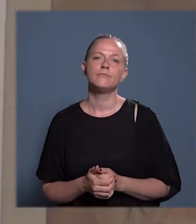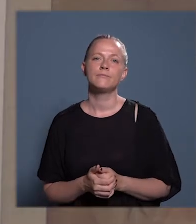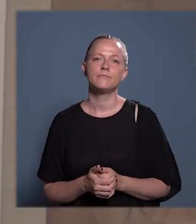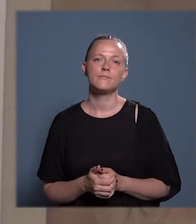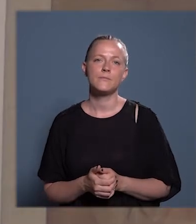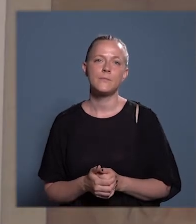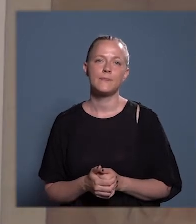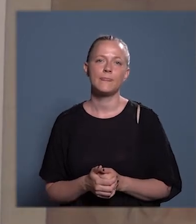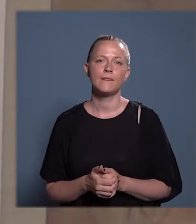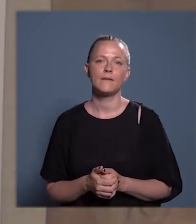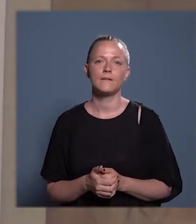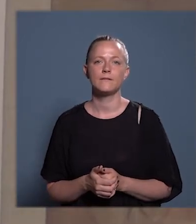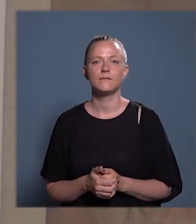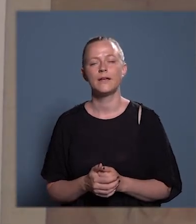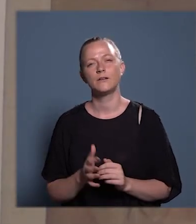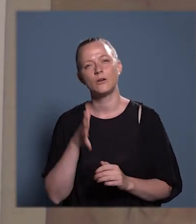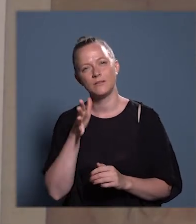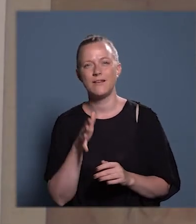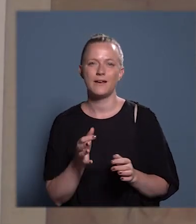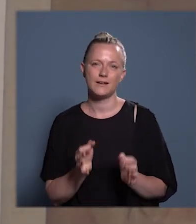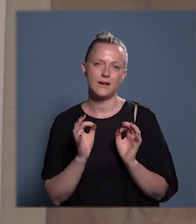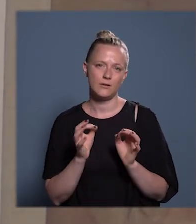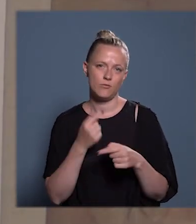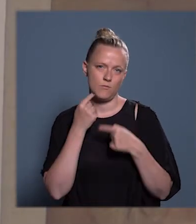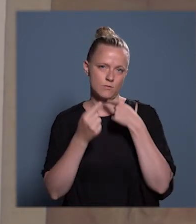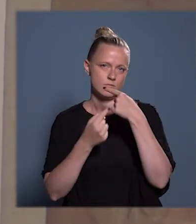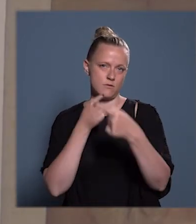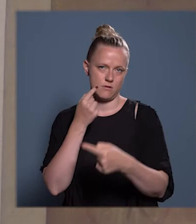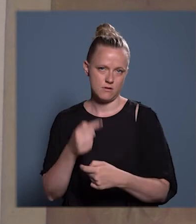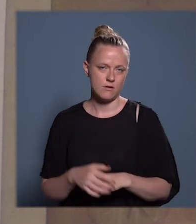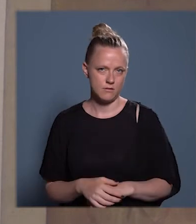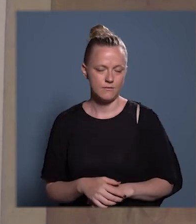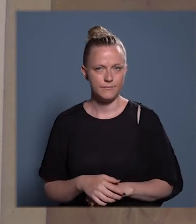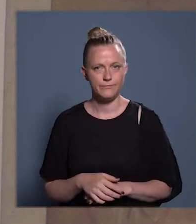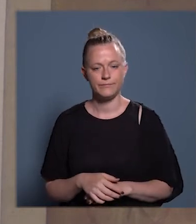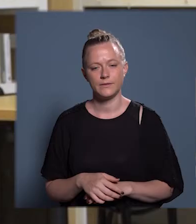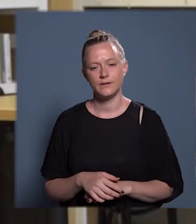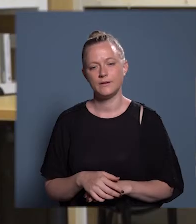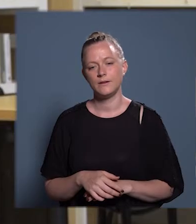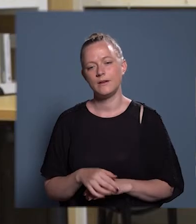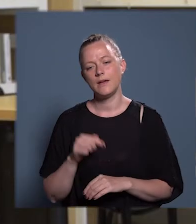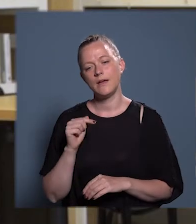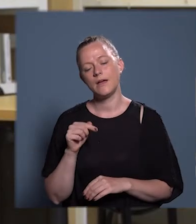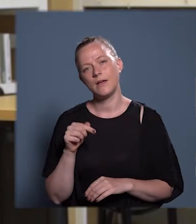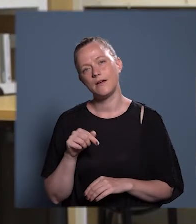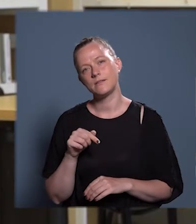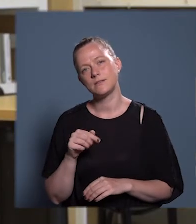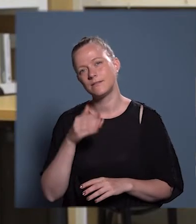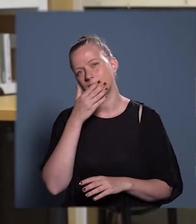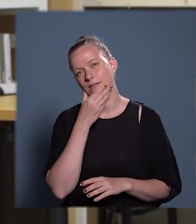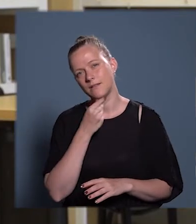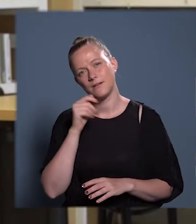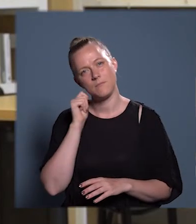katáng eredet monda volt, ez a katán, és egy szép